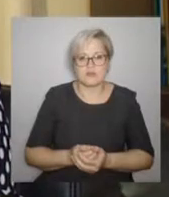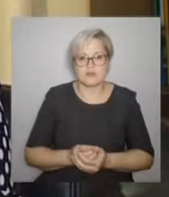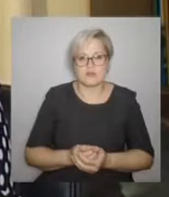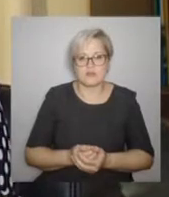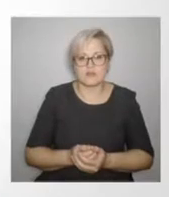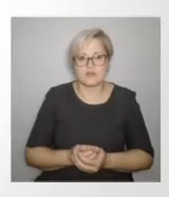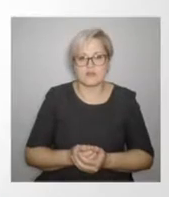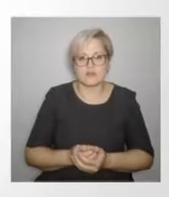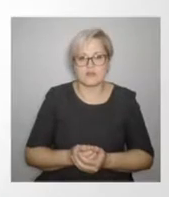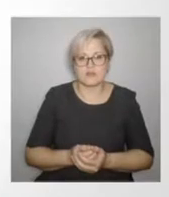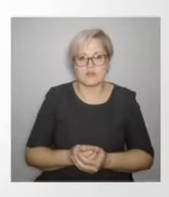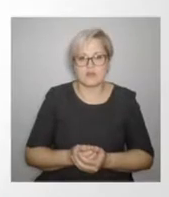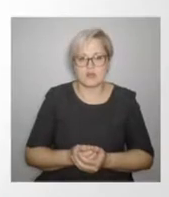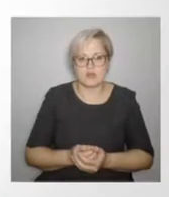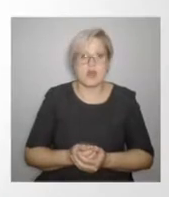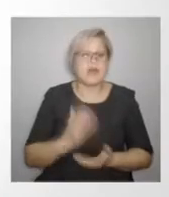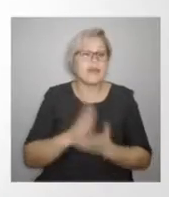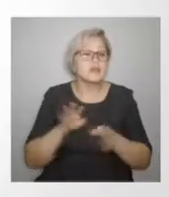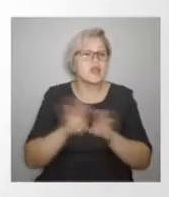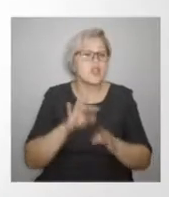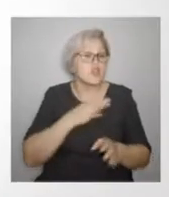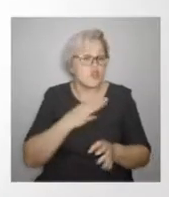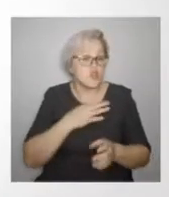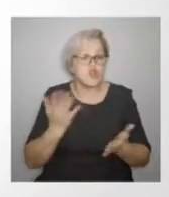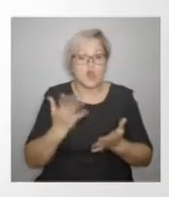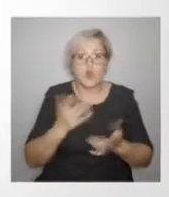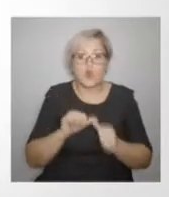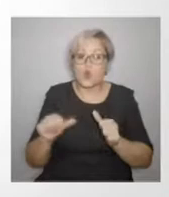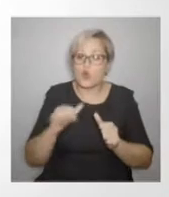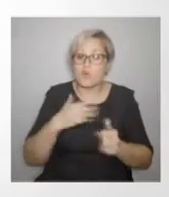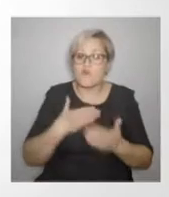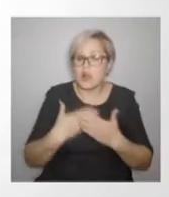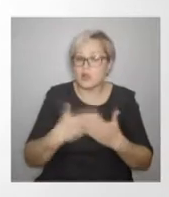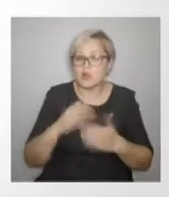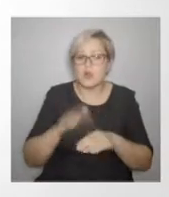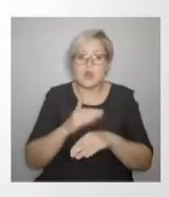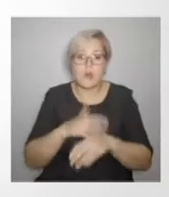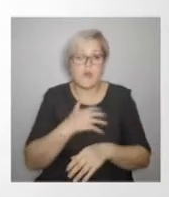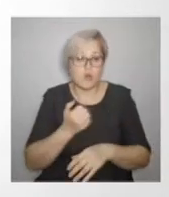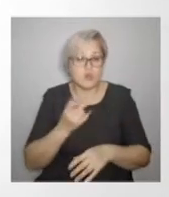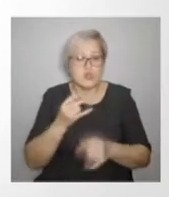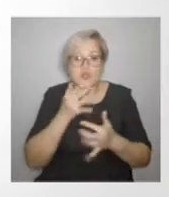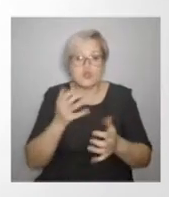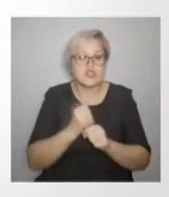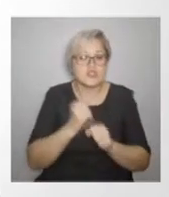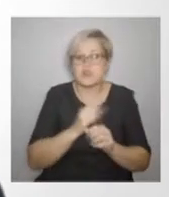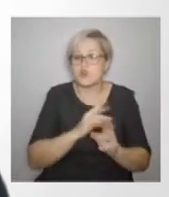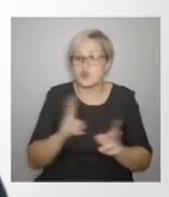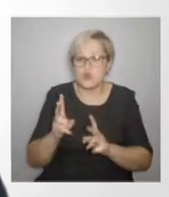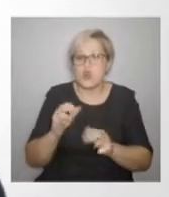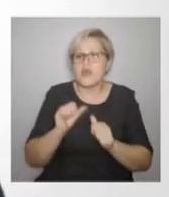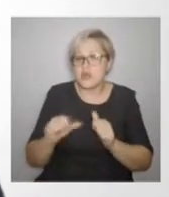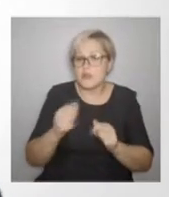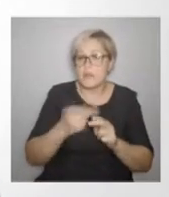это делают. Есть такие вещи, которые кроме волонтера, добровольца, не может сделать никто. Именно поэтому